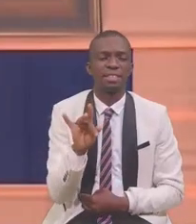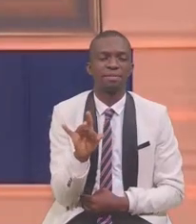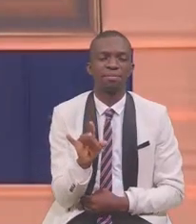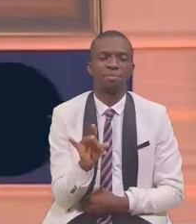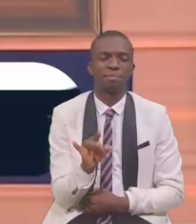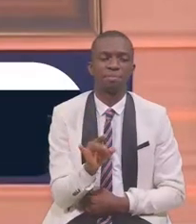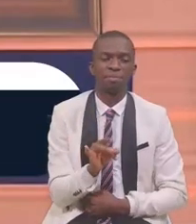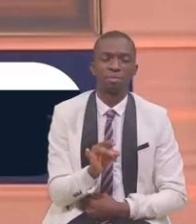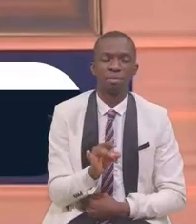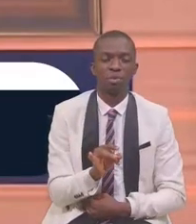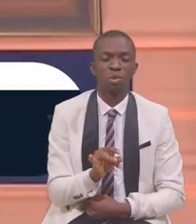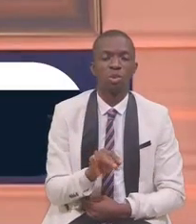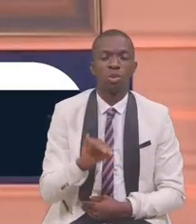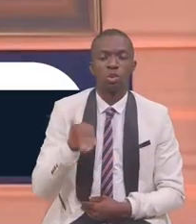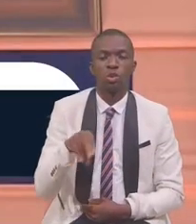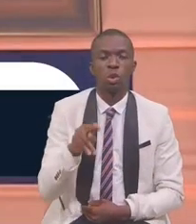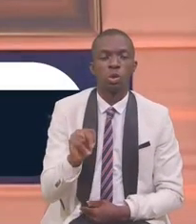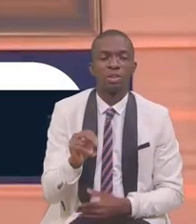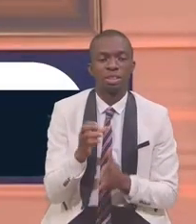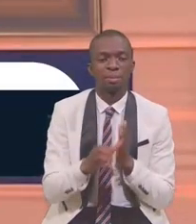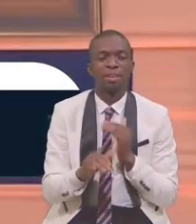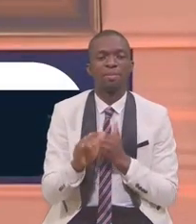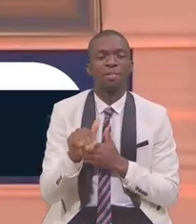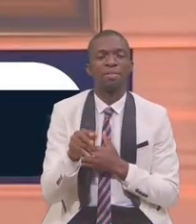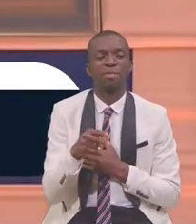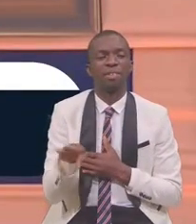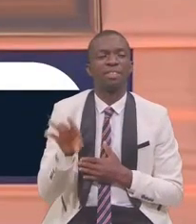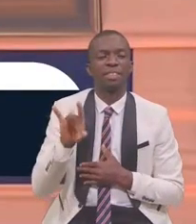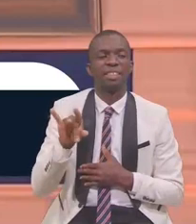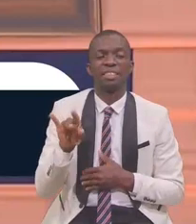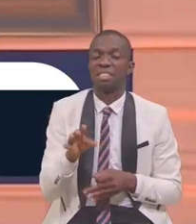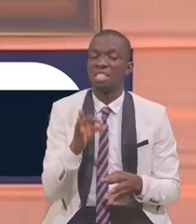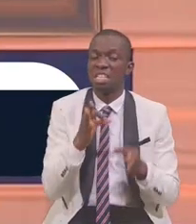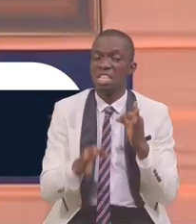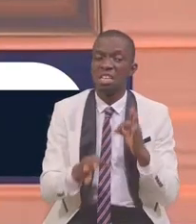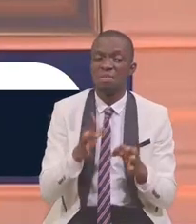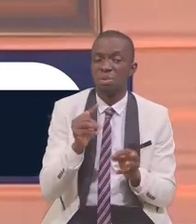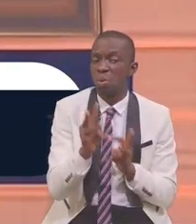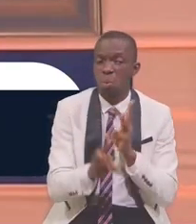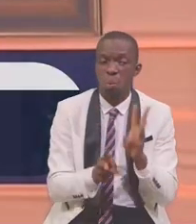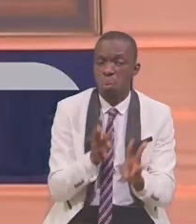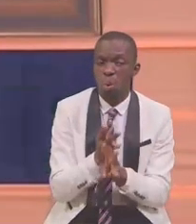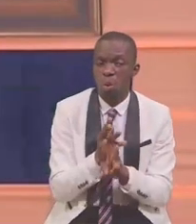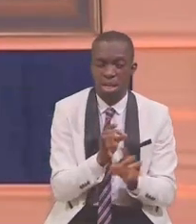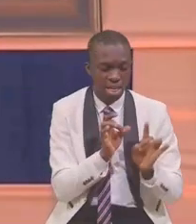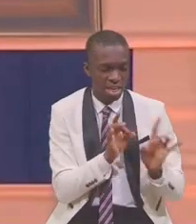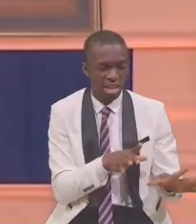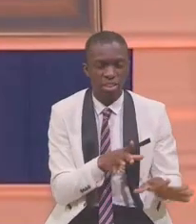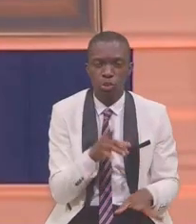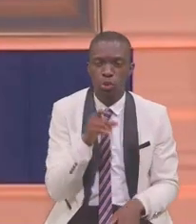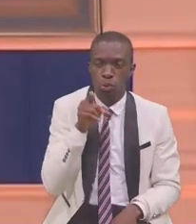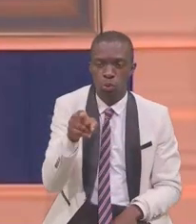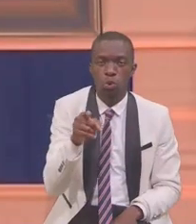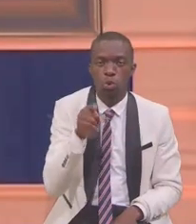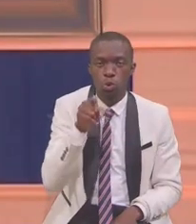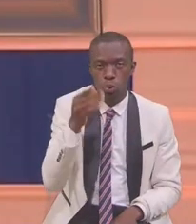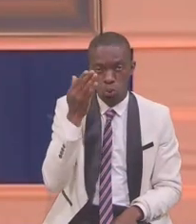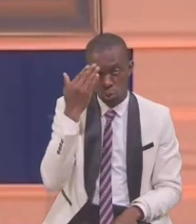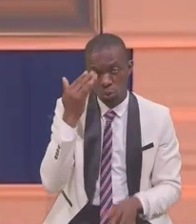Jean 15, verset 18. Si le monde vous hait, vous sachez qu'il m'a